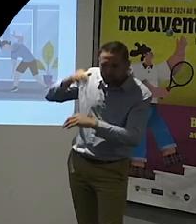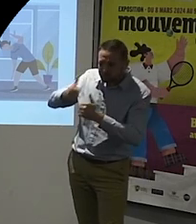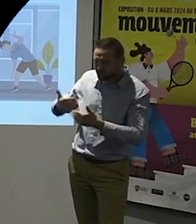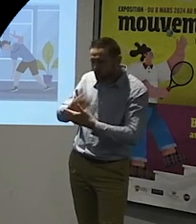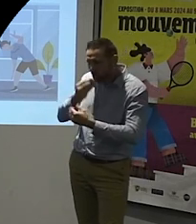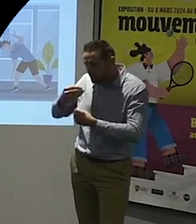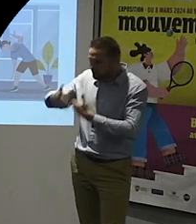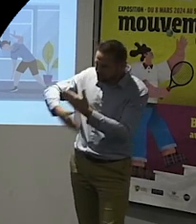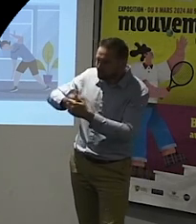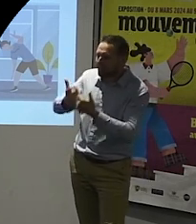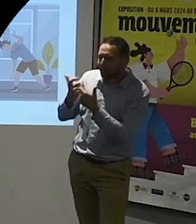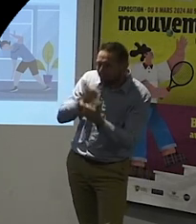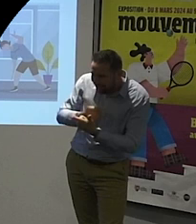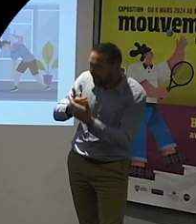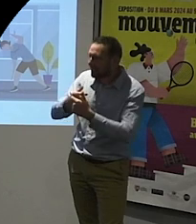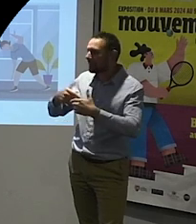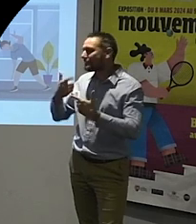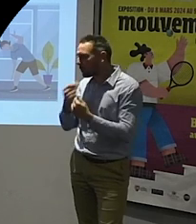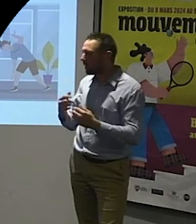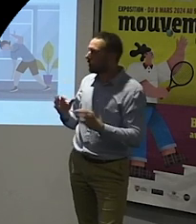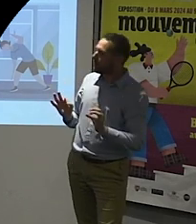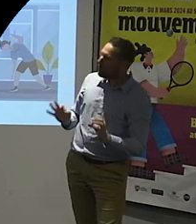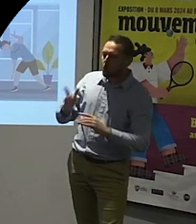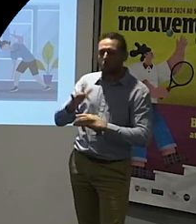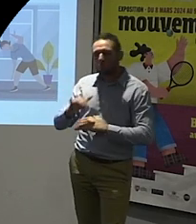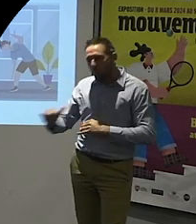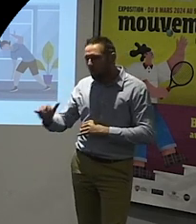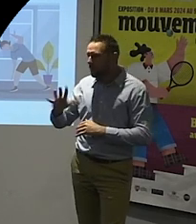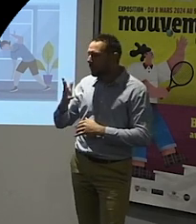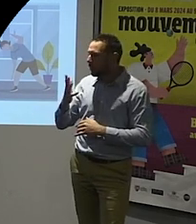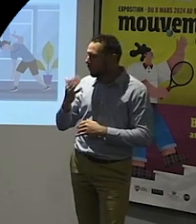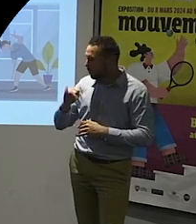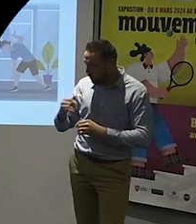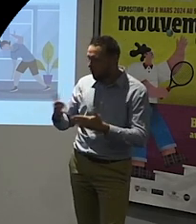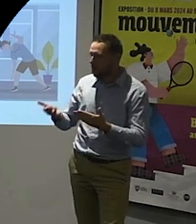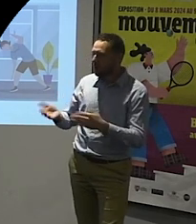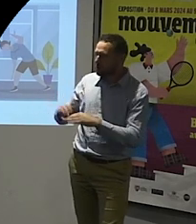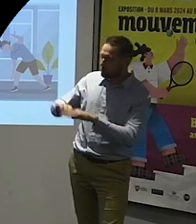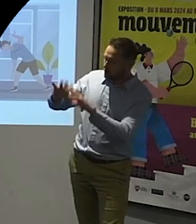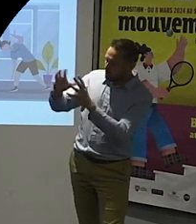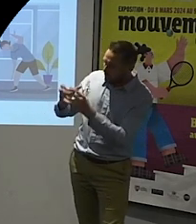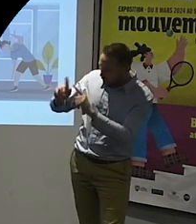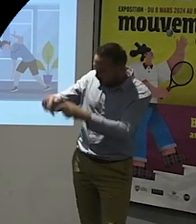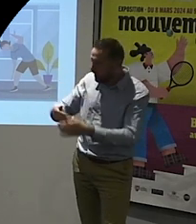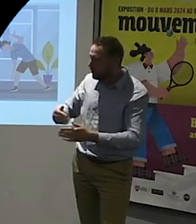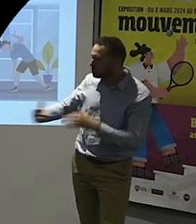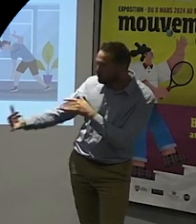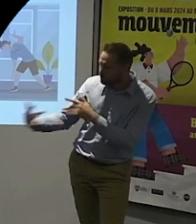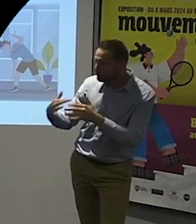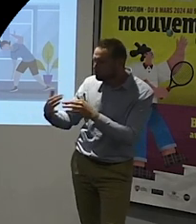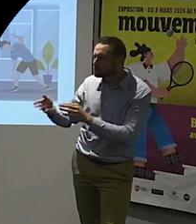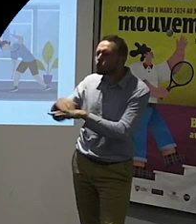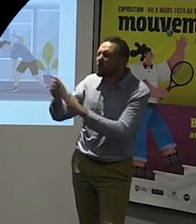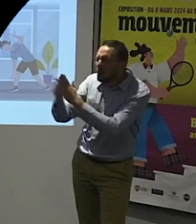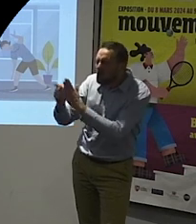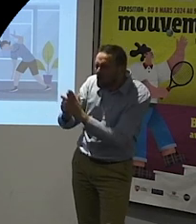J'ai beaucoup ri, je me suis beaucoup détendue, je pensais même plus qu'il y avait un ballon. Et puis, le ballon, il ne faisait pas baisser la moyenne, il n'y avait pas de tension, je ne faisais